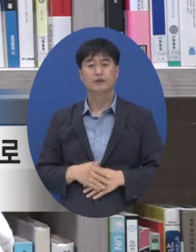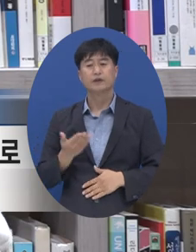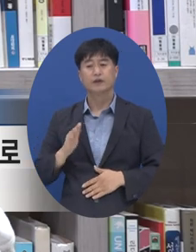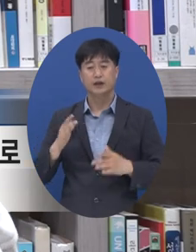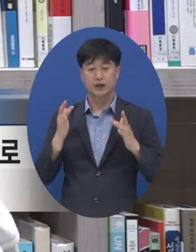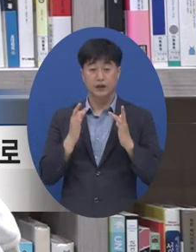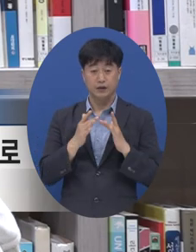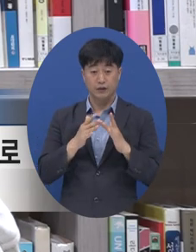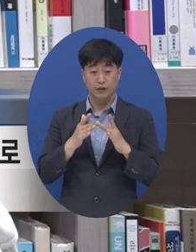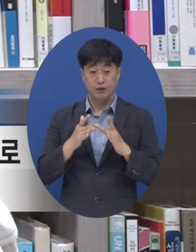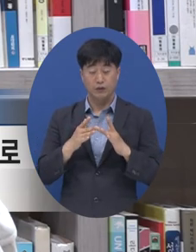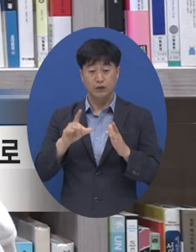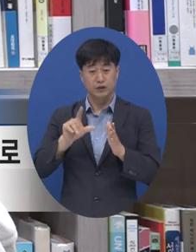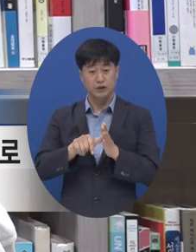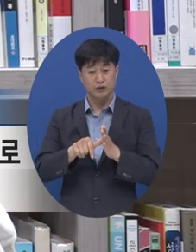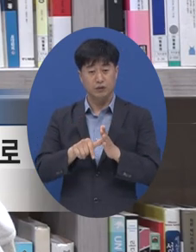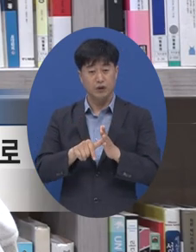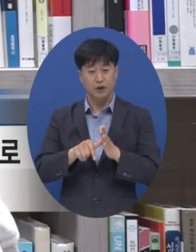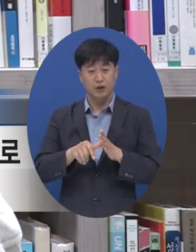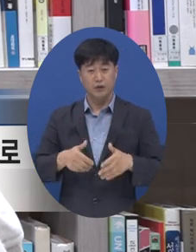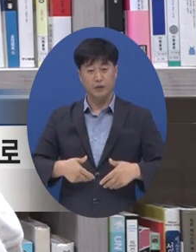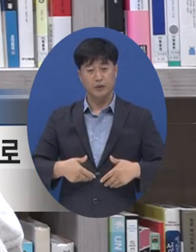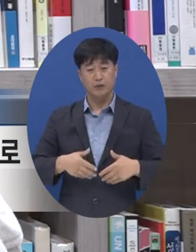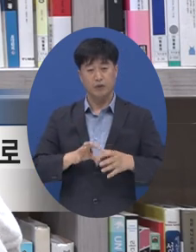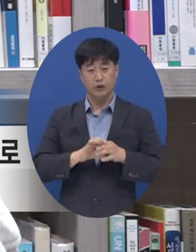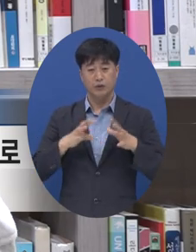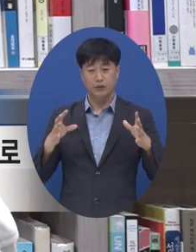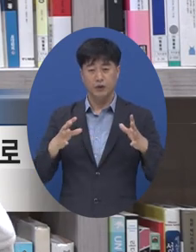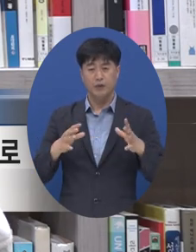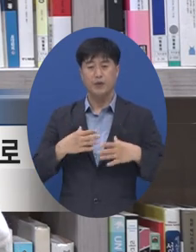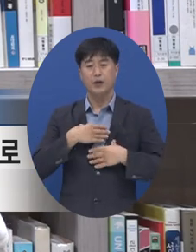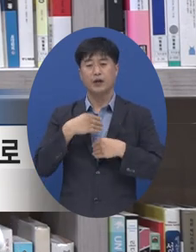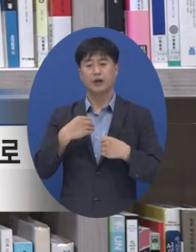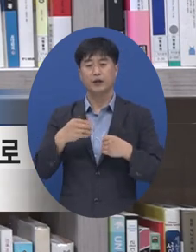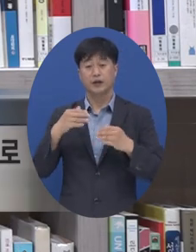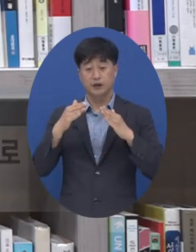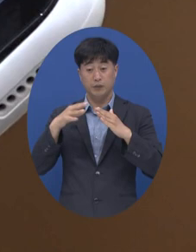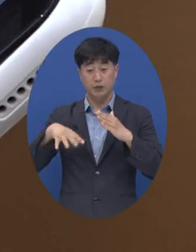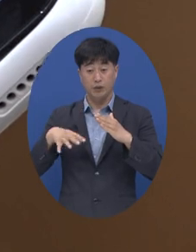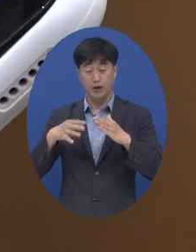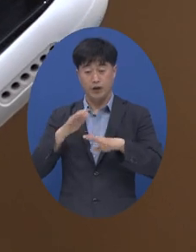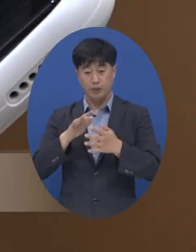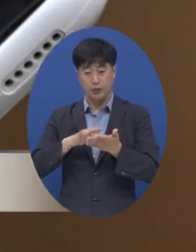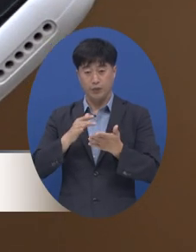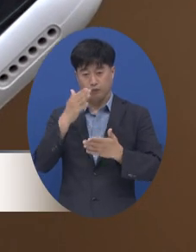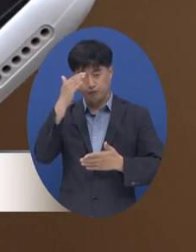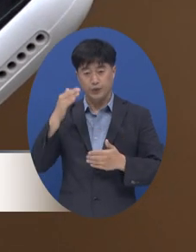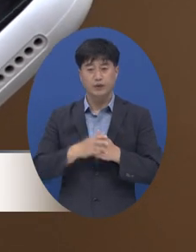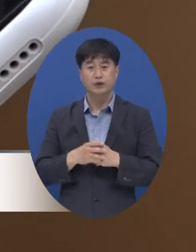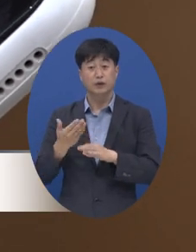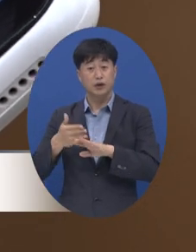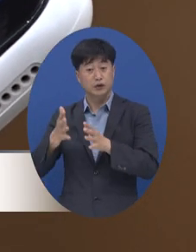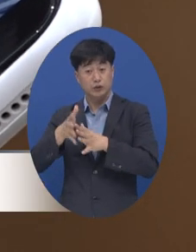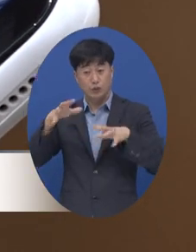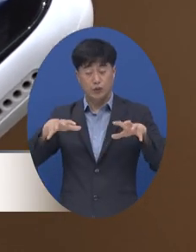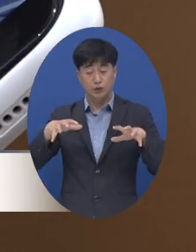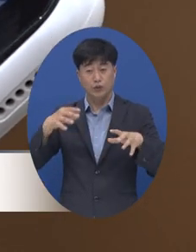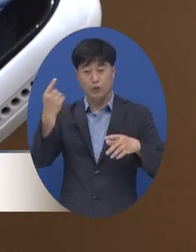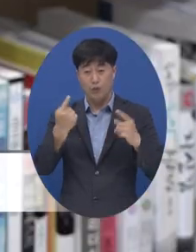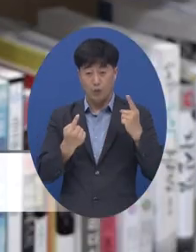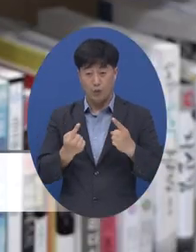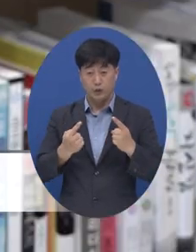같아요 그런데 얼라 이너로 하면 시간에 제약없이 험하게 집에서 이렇게 휴대폰 타 시도에서 오가는 시간과